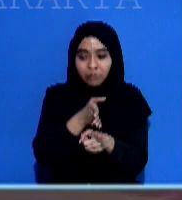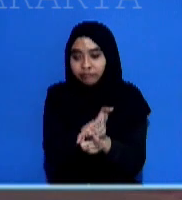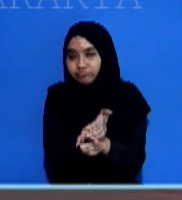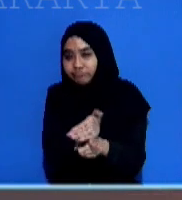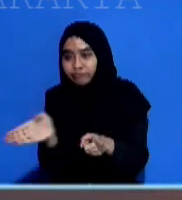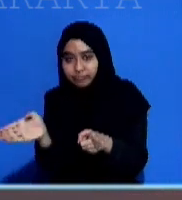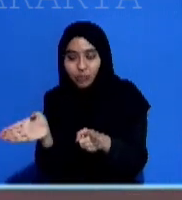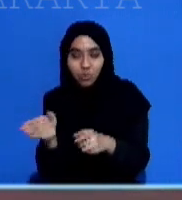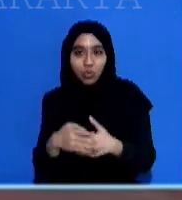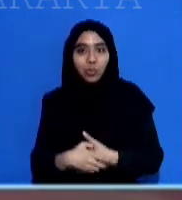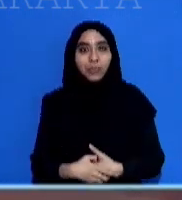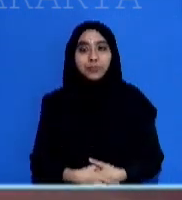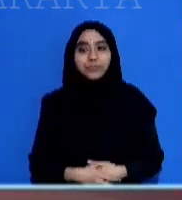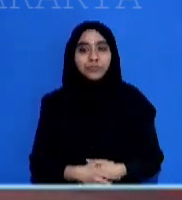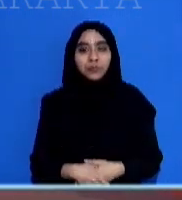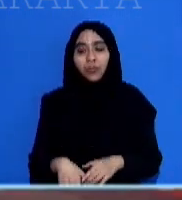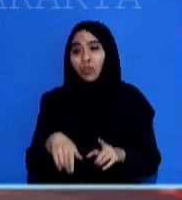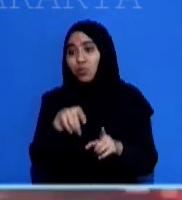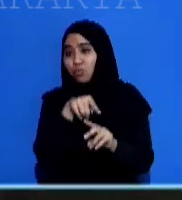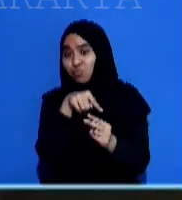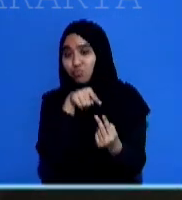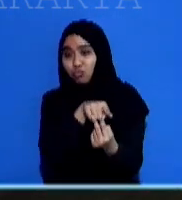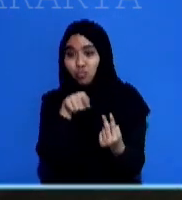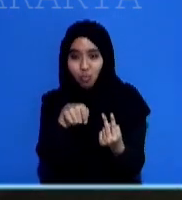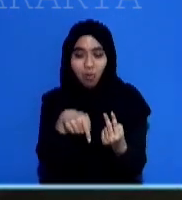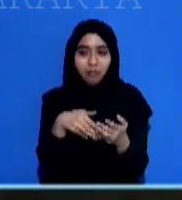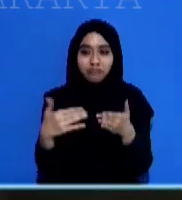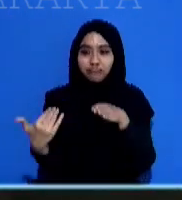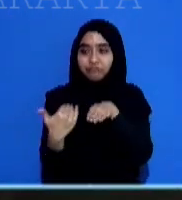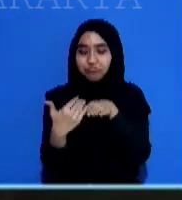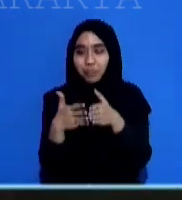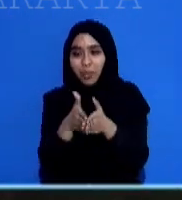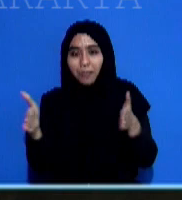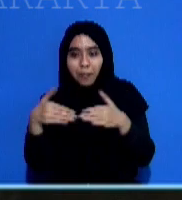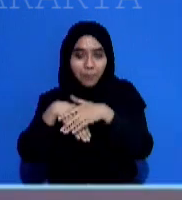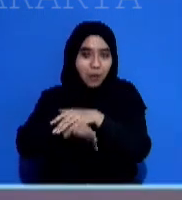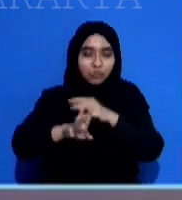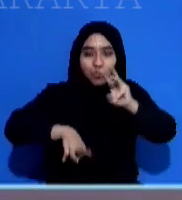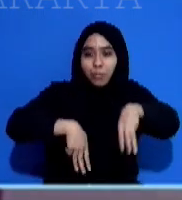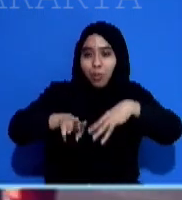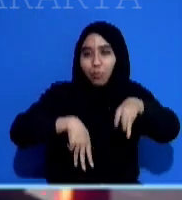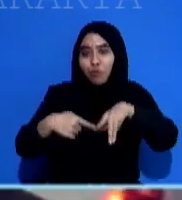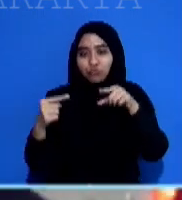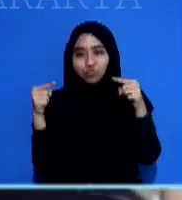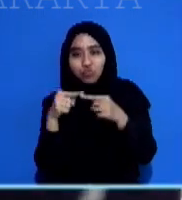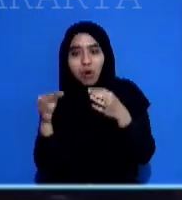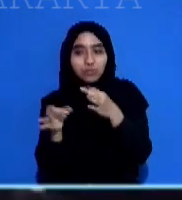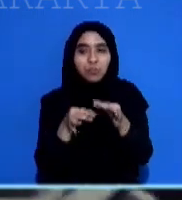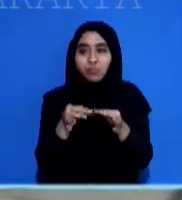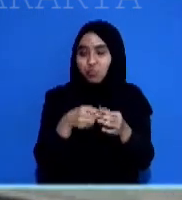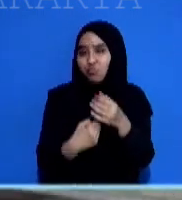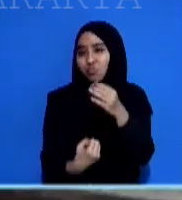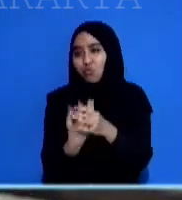melakukan kanalisas menjadi la maloboro dan menuju Pasar Kembang sehingga volume kepadatan di